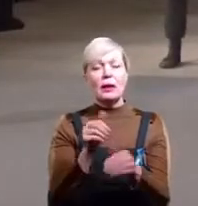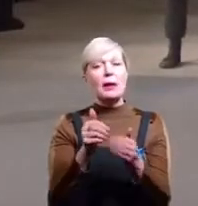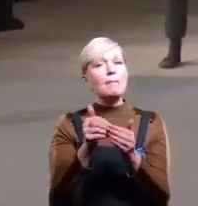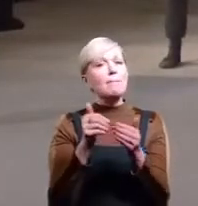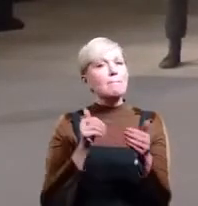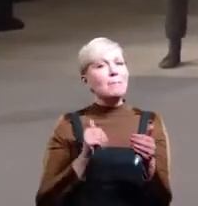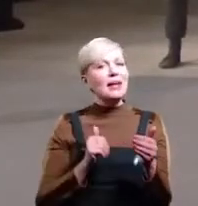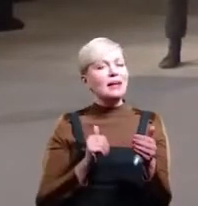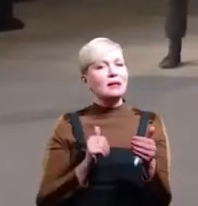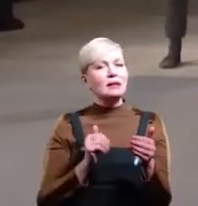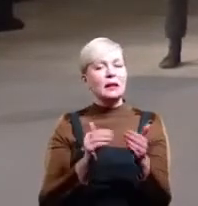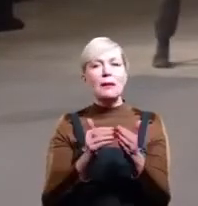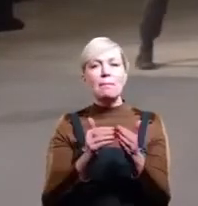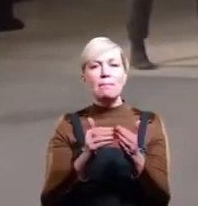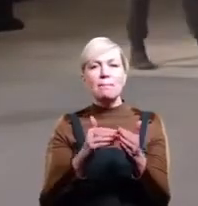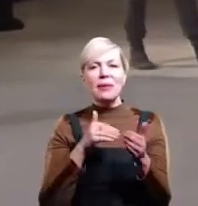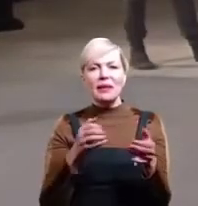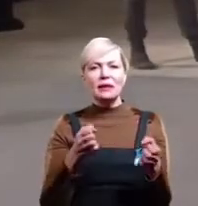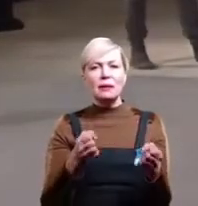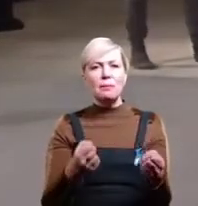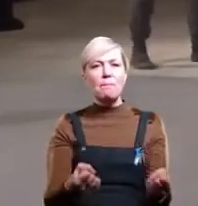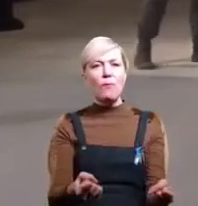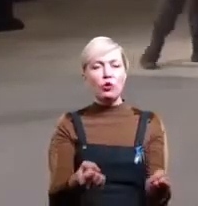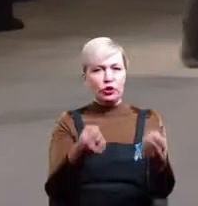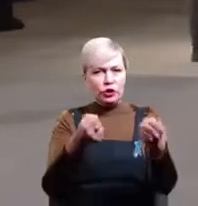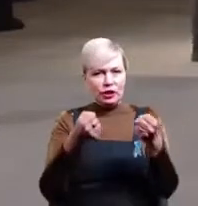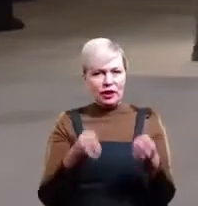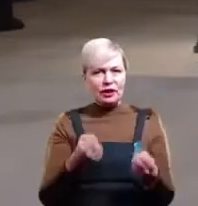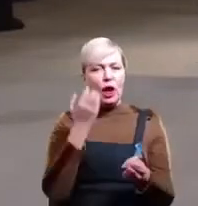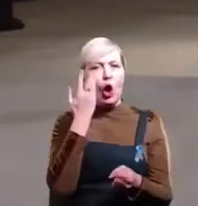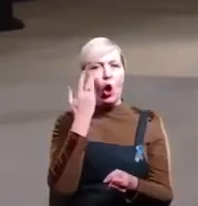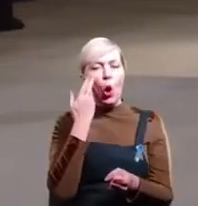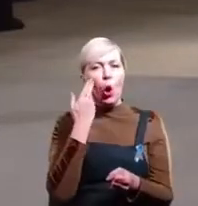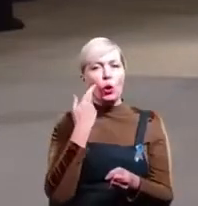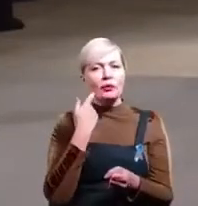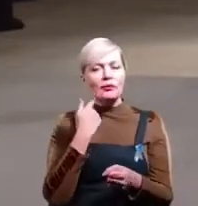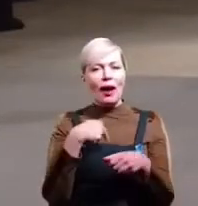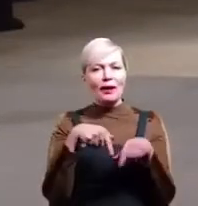Перед поддержкой, когда мы сидим,